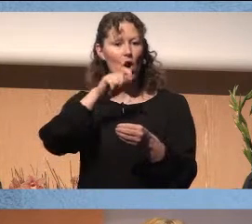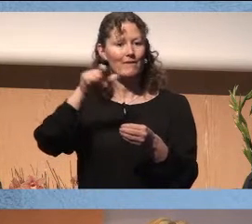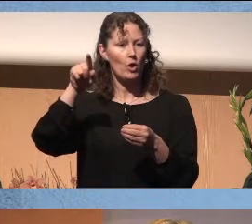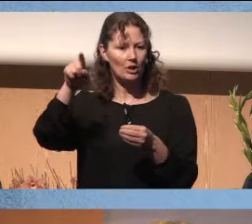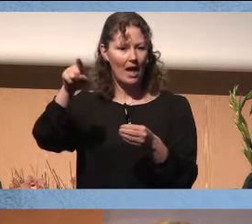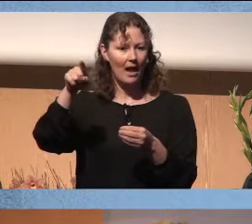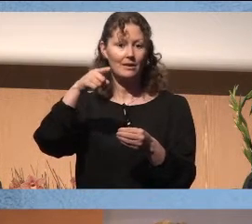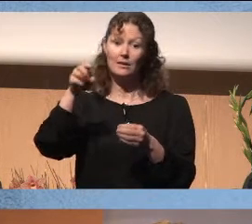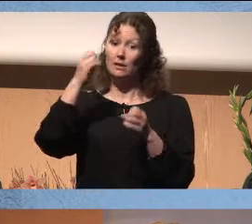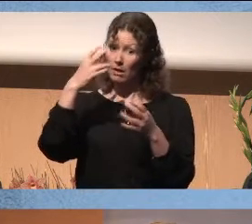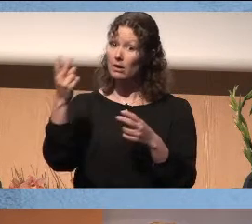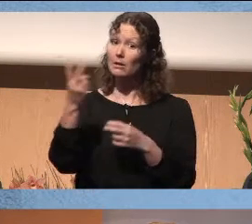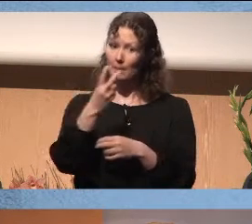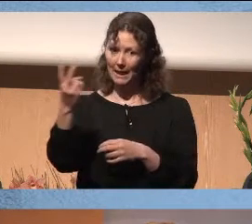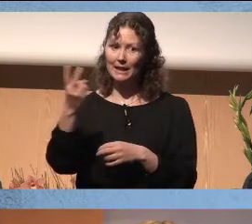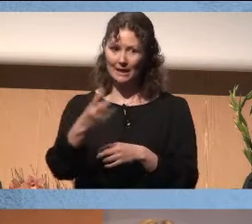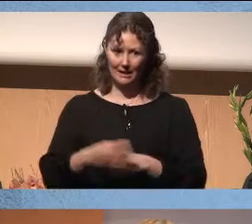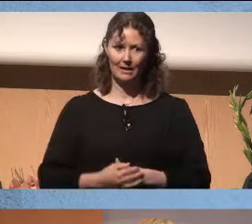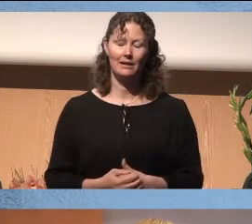De klarte begge deler.